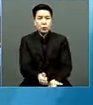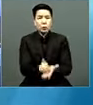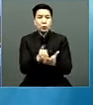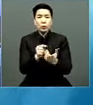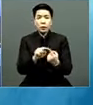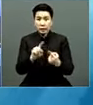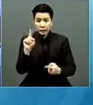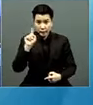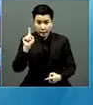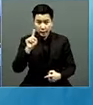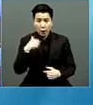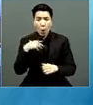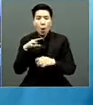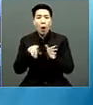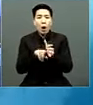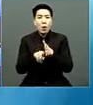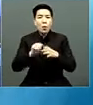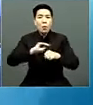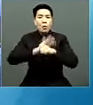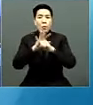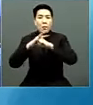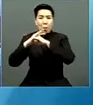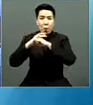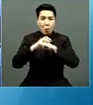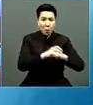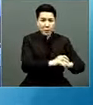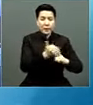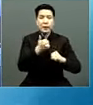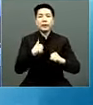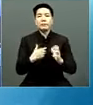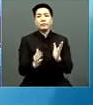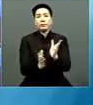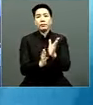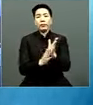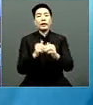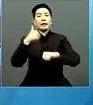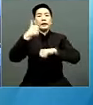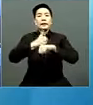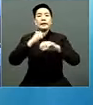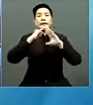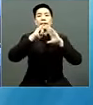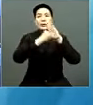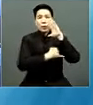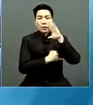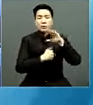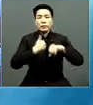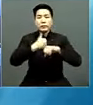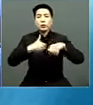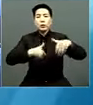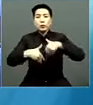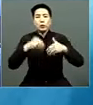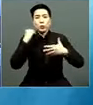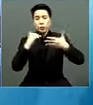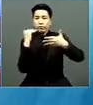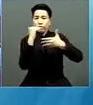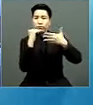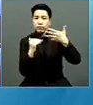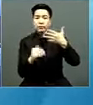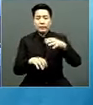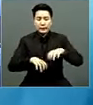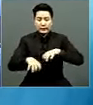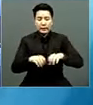มในเรื่องของการติดเชื้อนี้ได้ก็ขอชื่นชมผู้ว่าราชการจังหวัดผู้บริหารท้องถิ่นทุกระดับที่สามารถบริหาร